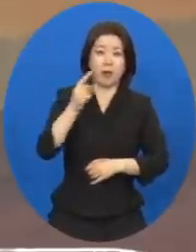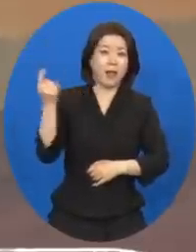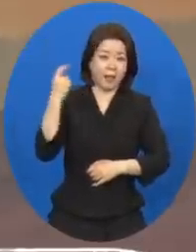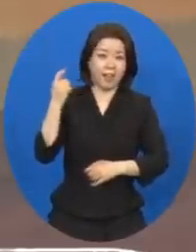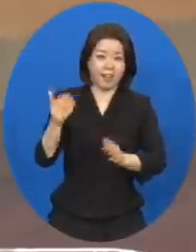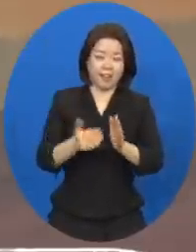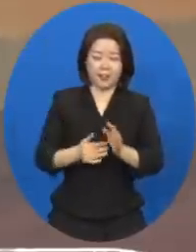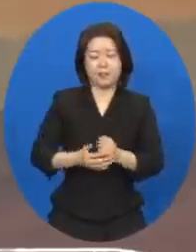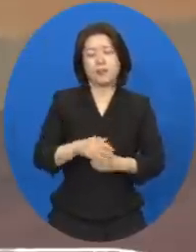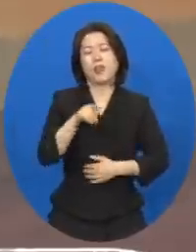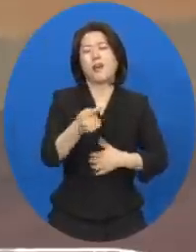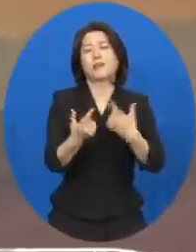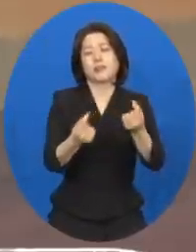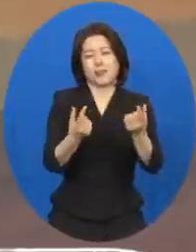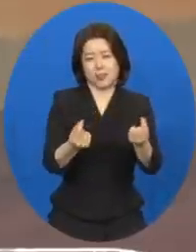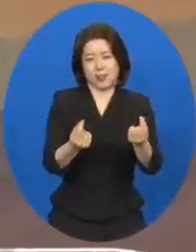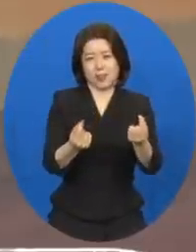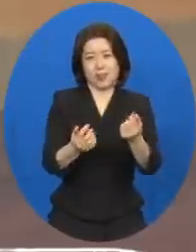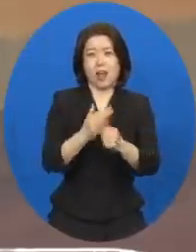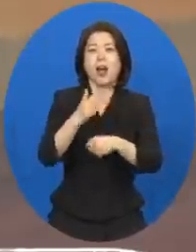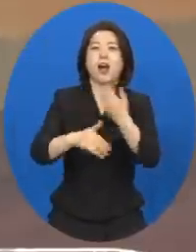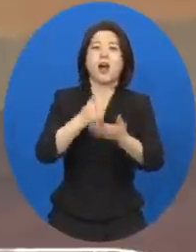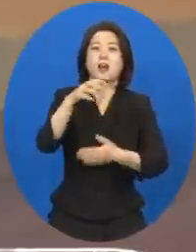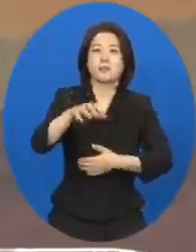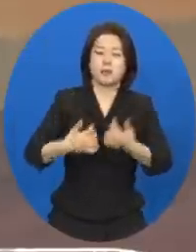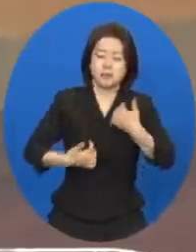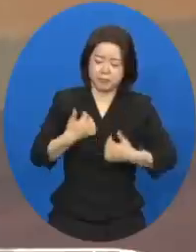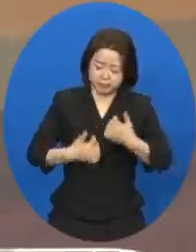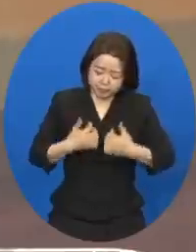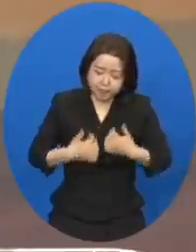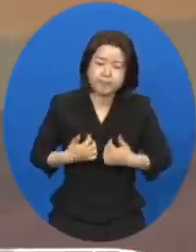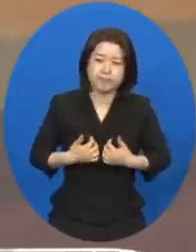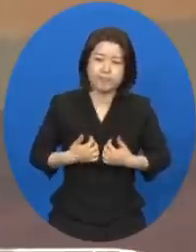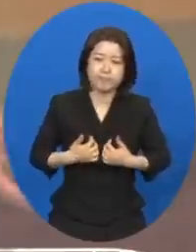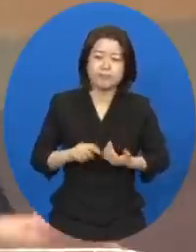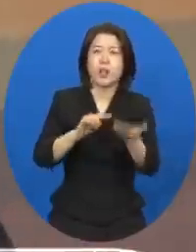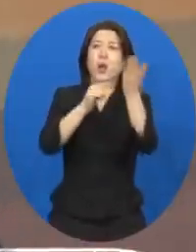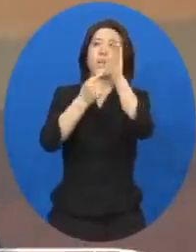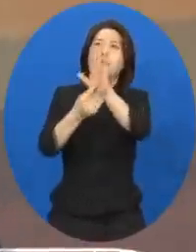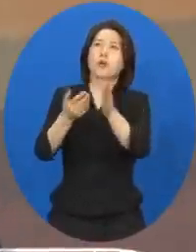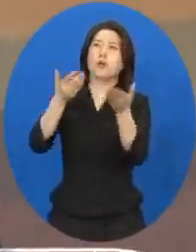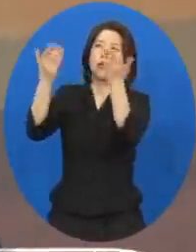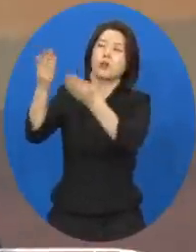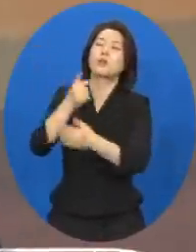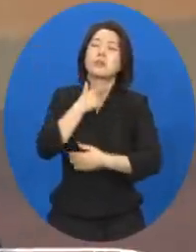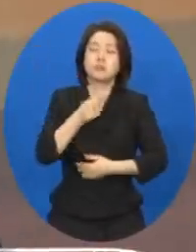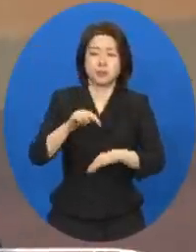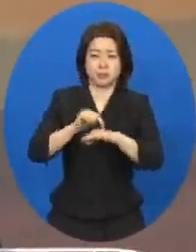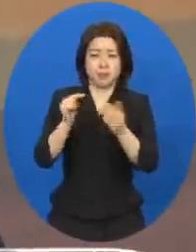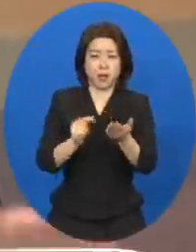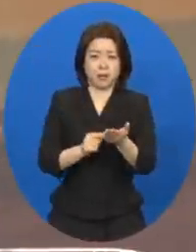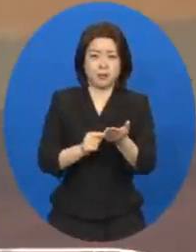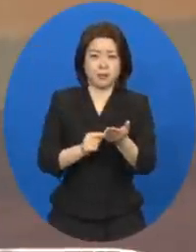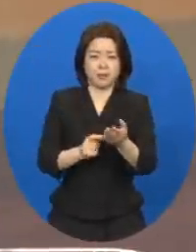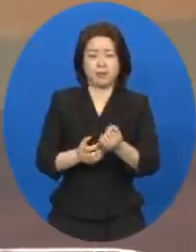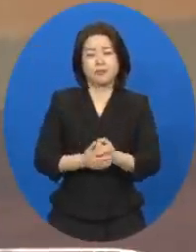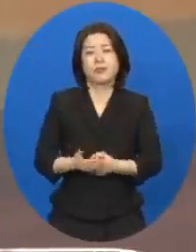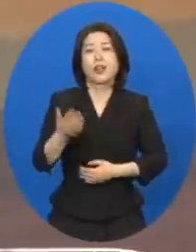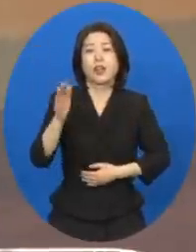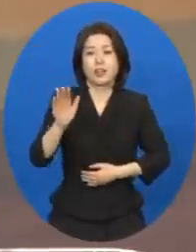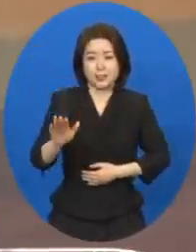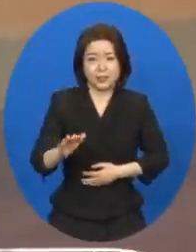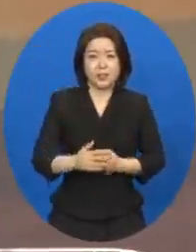그러더라고요. 그렇게라도 해서 하나님 앞에 이 기쁨을 표현하고 싶은 마음이. 그런데